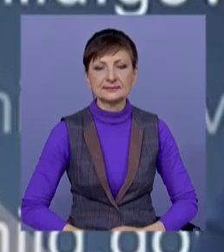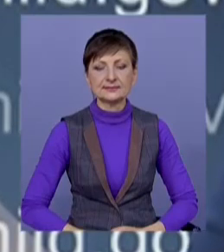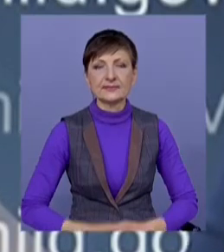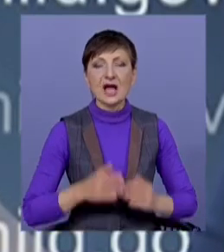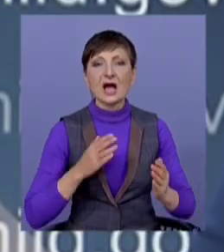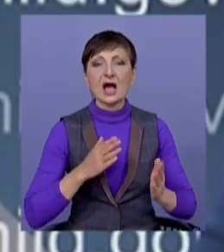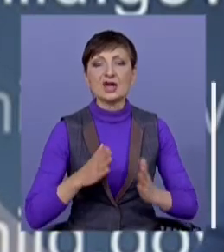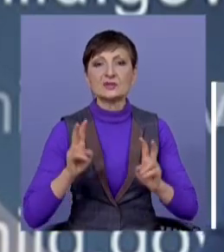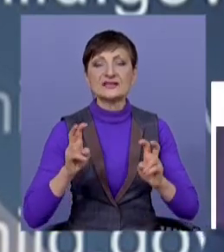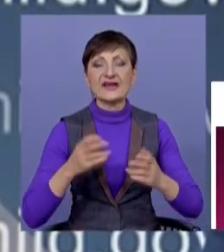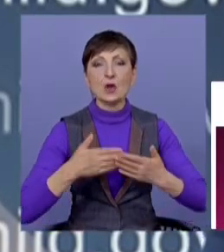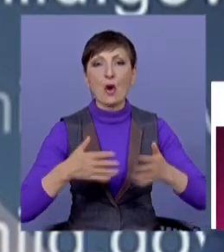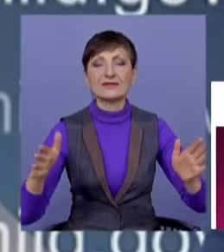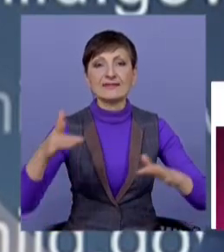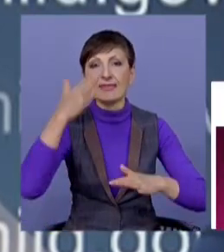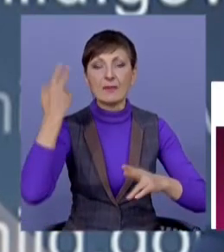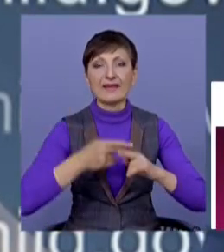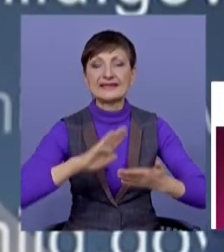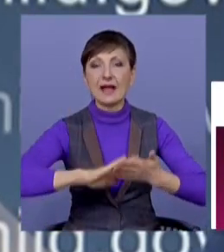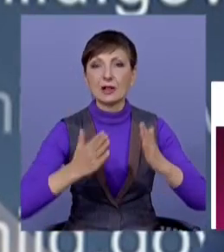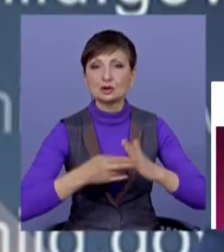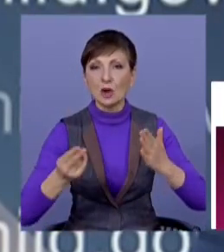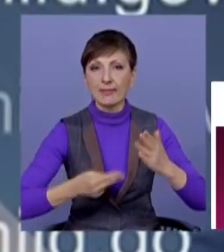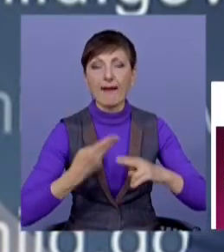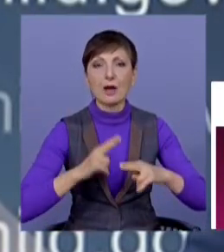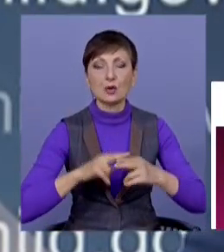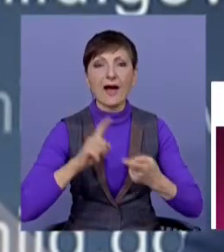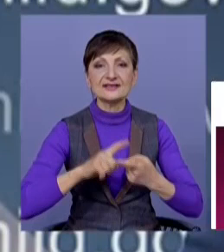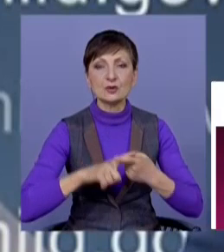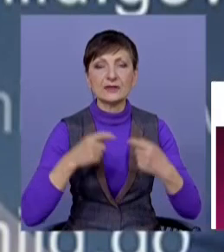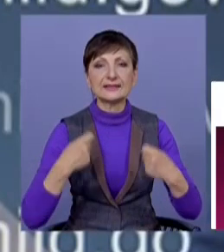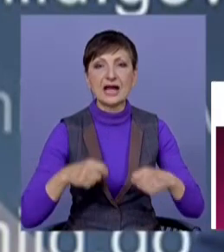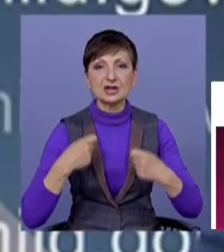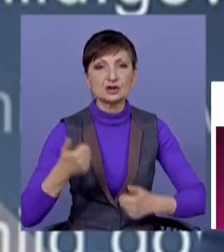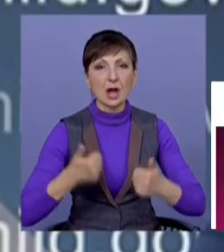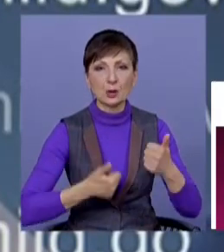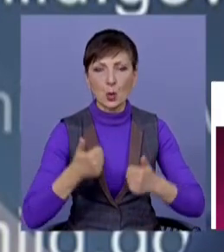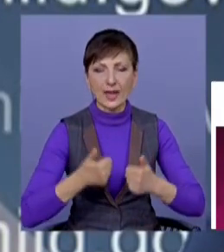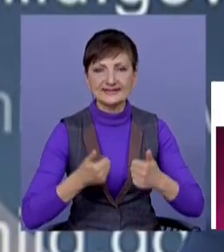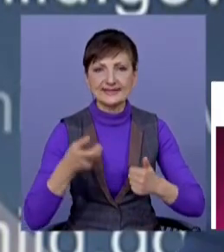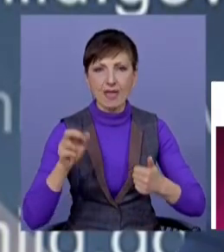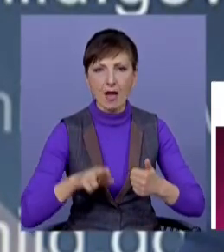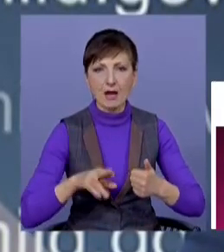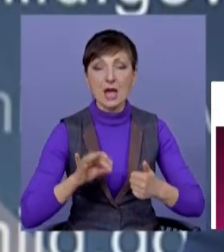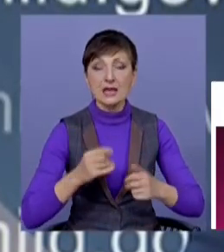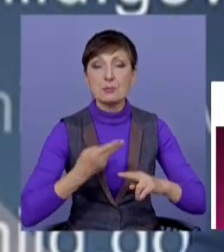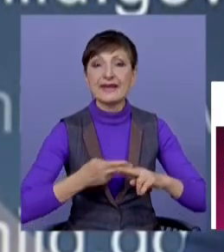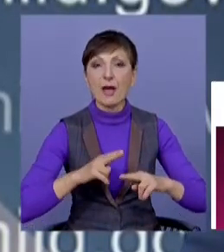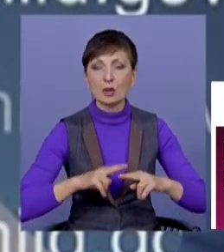Режим «Открытое небо» – это вид соглашения, который основан на рыночной конкуренции и при